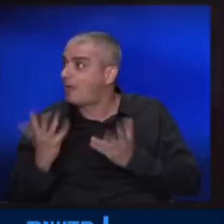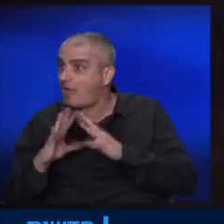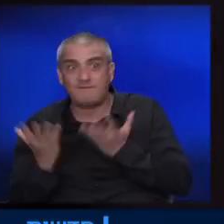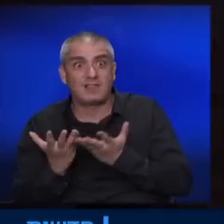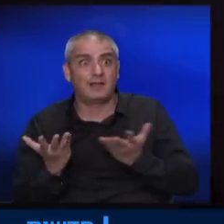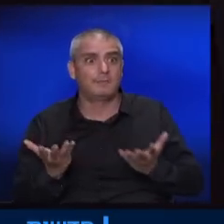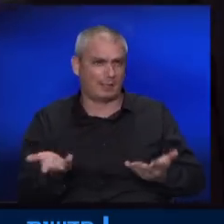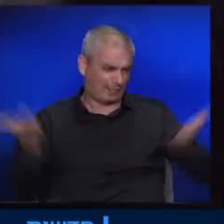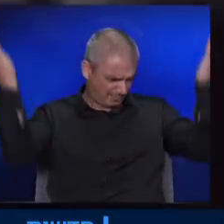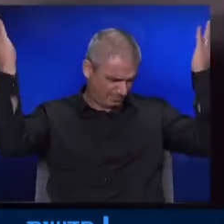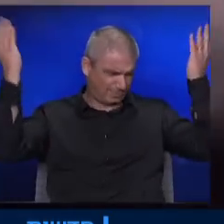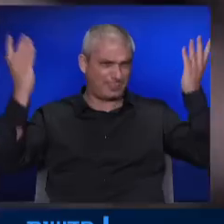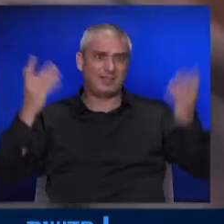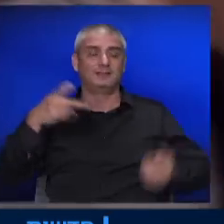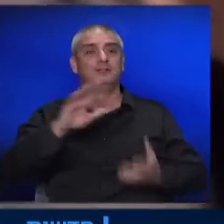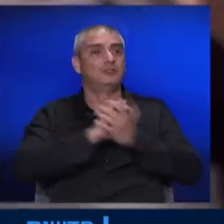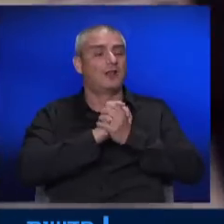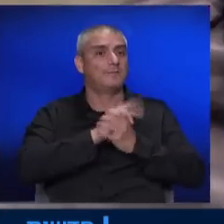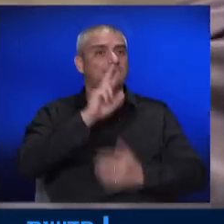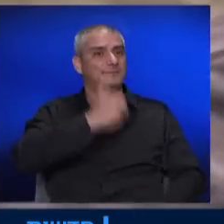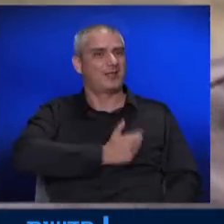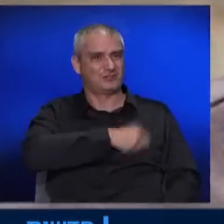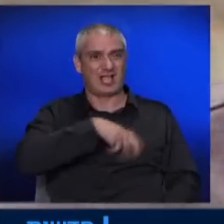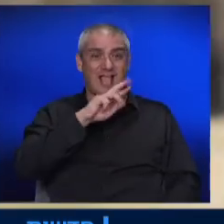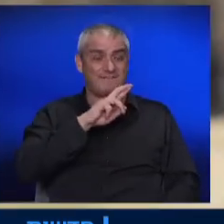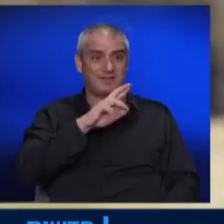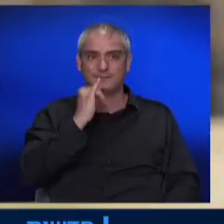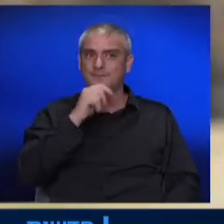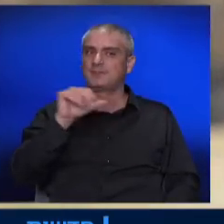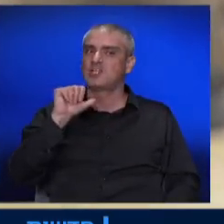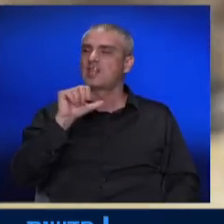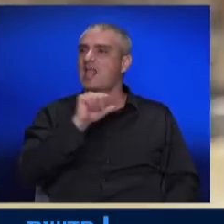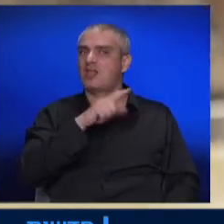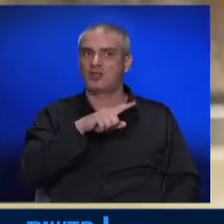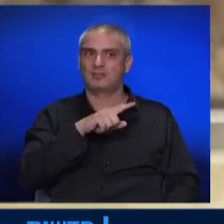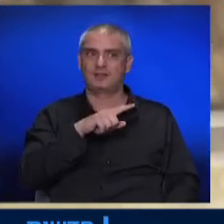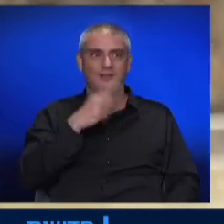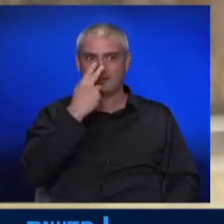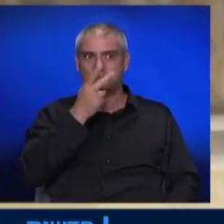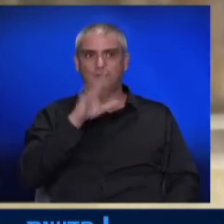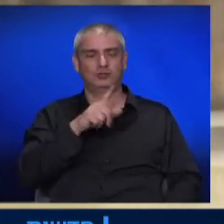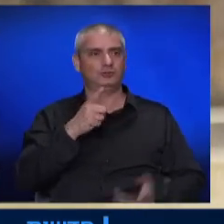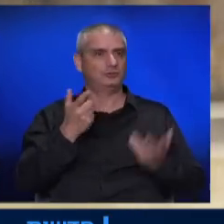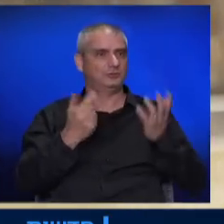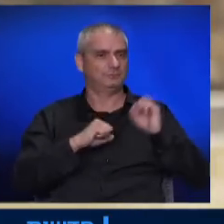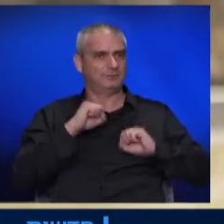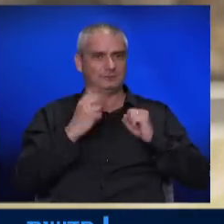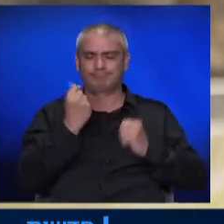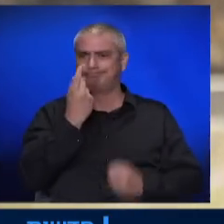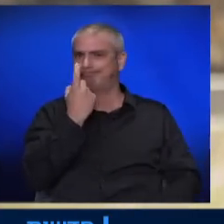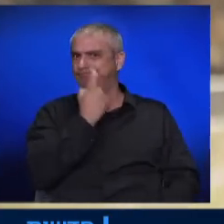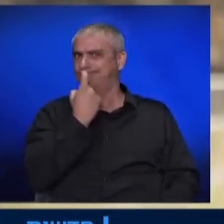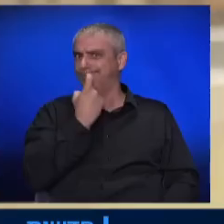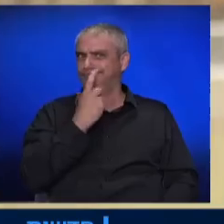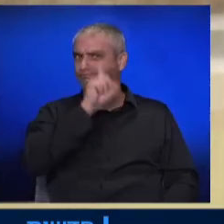הבטיחים, בוא נחפש. אה? שלום, רפיק. שלום, מדבר אורן אהרוני. ראיתי שיש פה כמה התנהלויות עם סימני שאלה, ורציתי לראיין